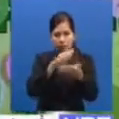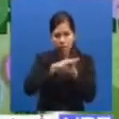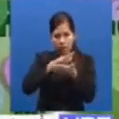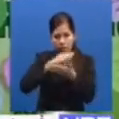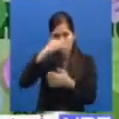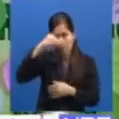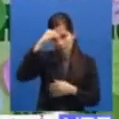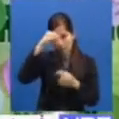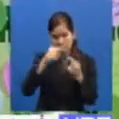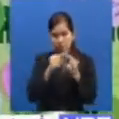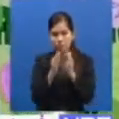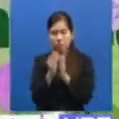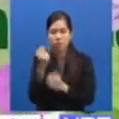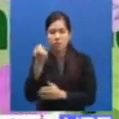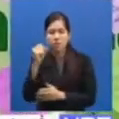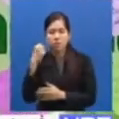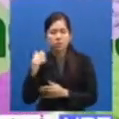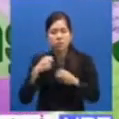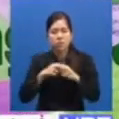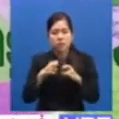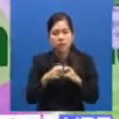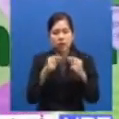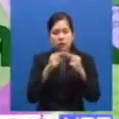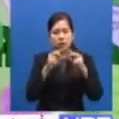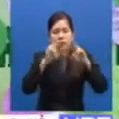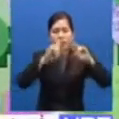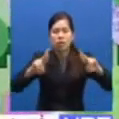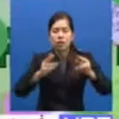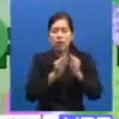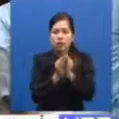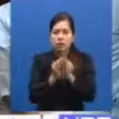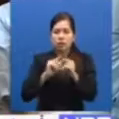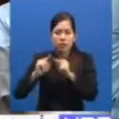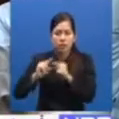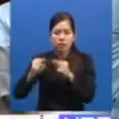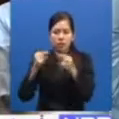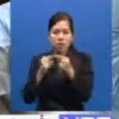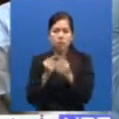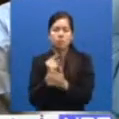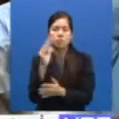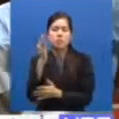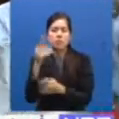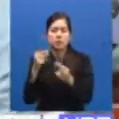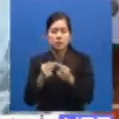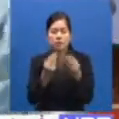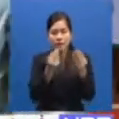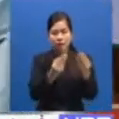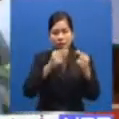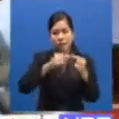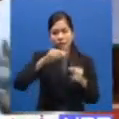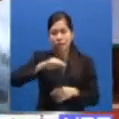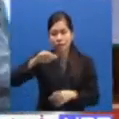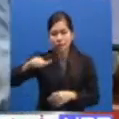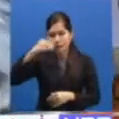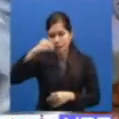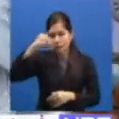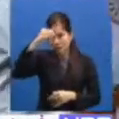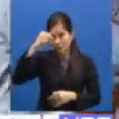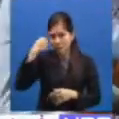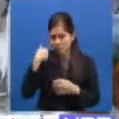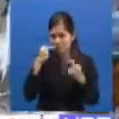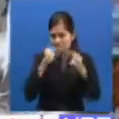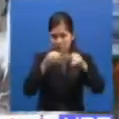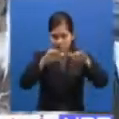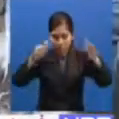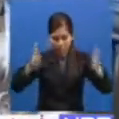ในถิ่นทุรกันดารที่ขาดแคลนโรงอาหารเพื่อให้นักเรียนมีสถานที่ทานอาหารที่ถูกสุขลักษณะและมีโภชนาการที่